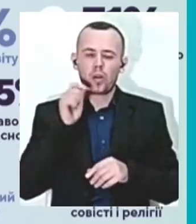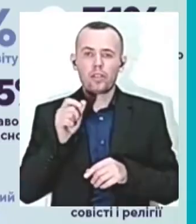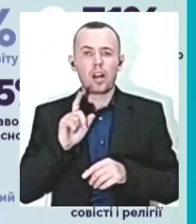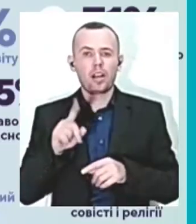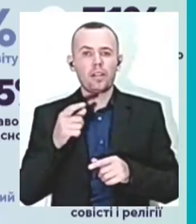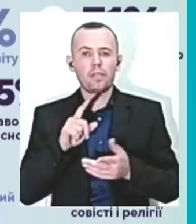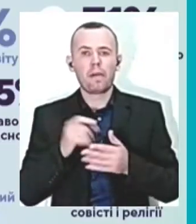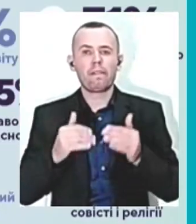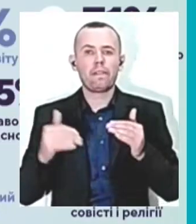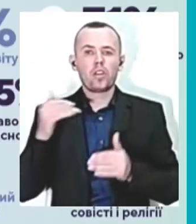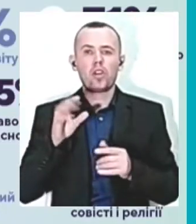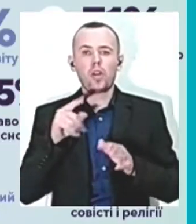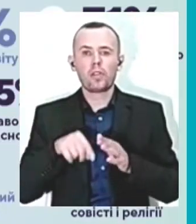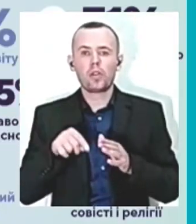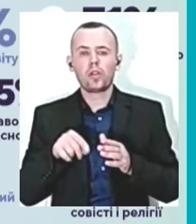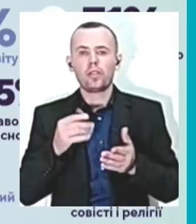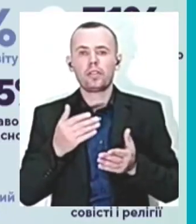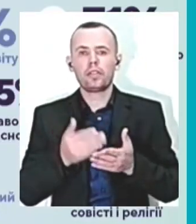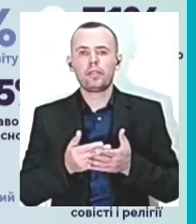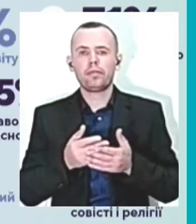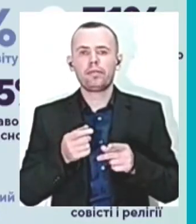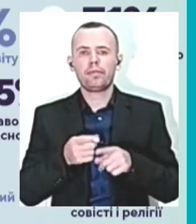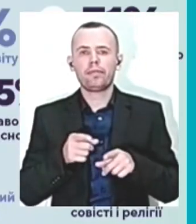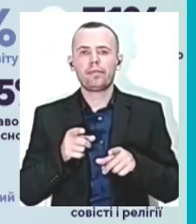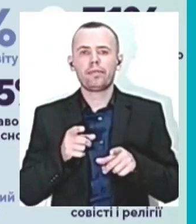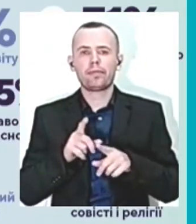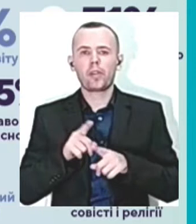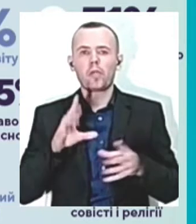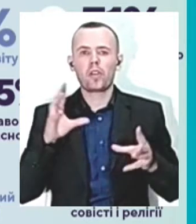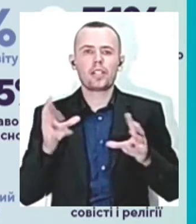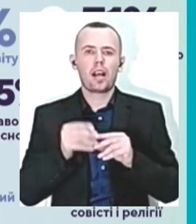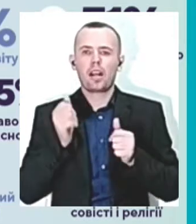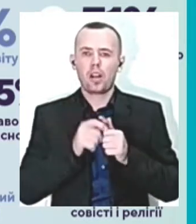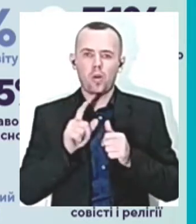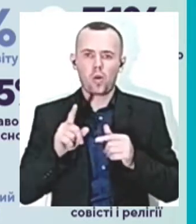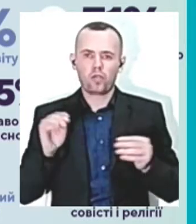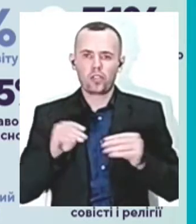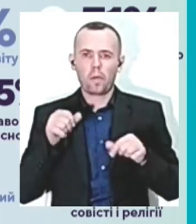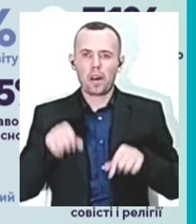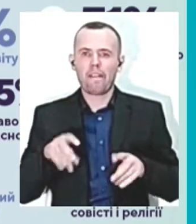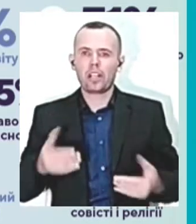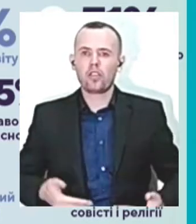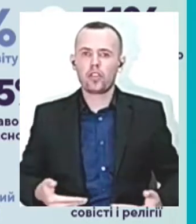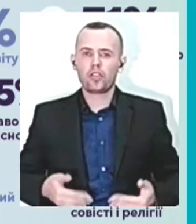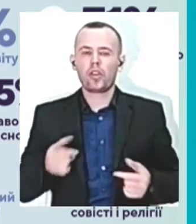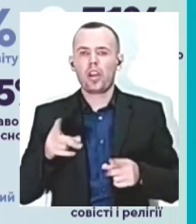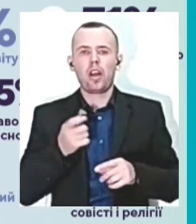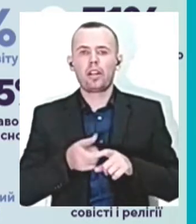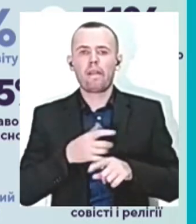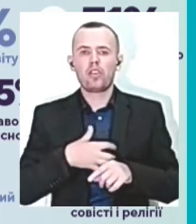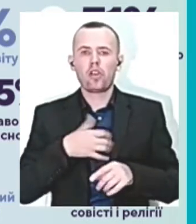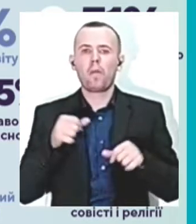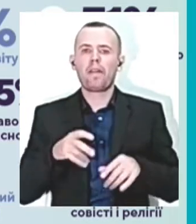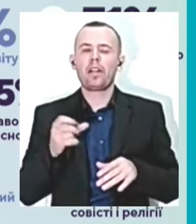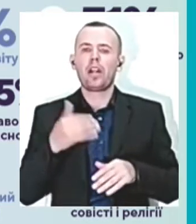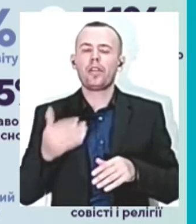тут 92% опитаних, тобто це майже кожен сказав, що право на життя є найважливішим правом для нього або для неї. І